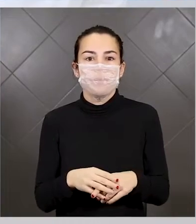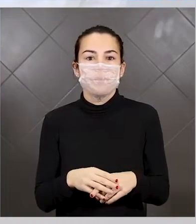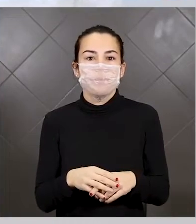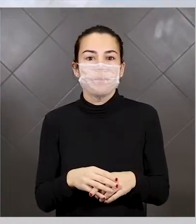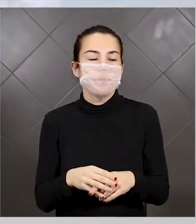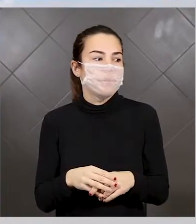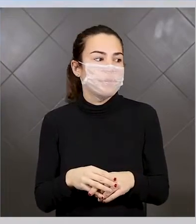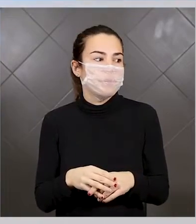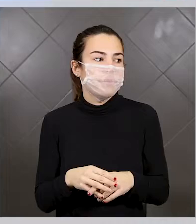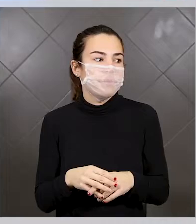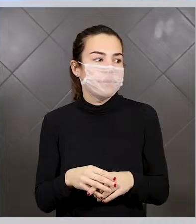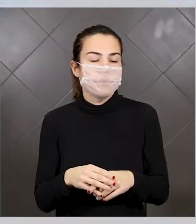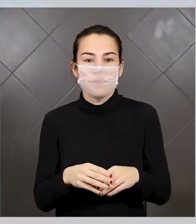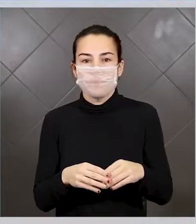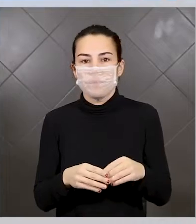tirar